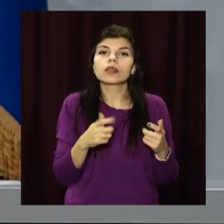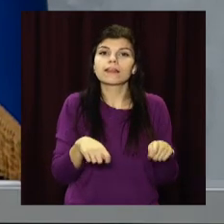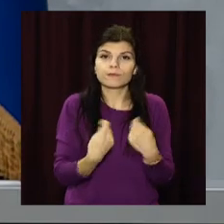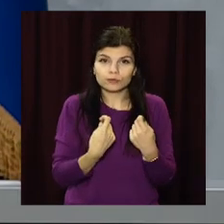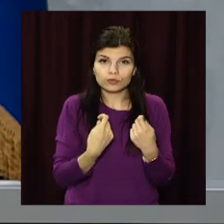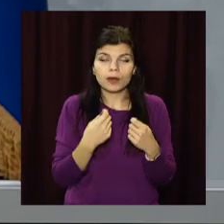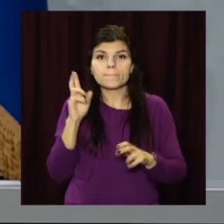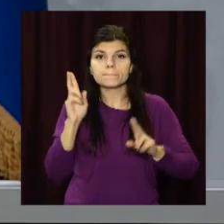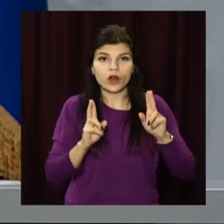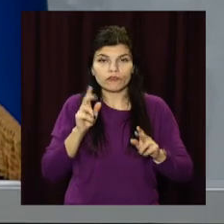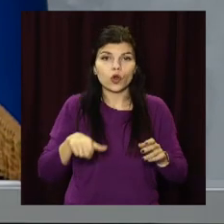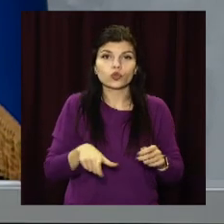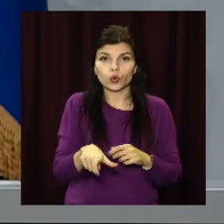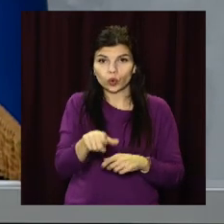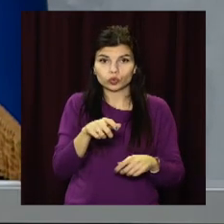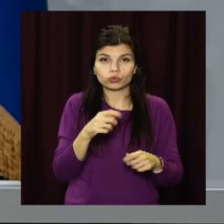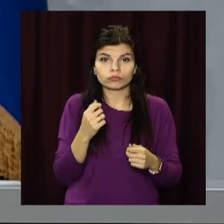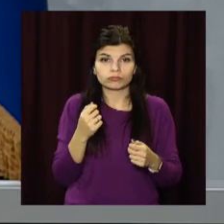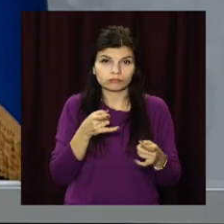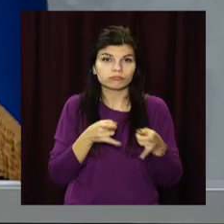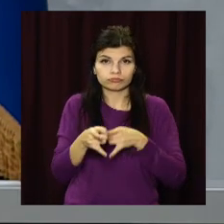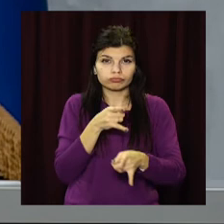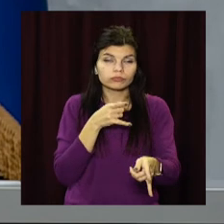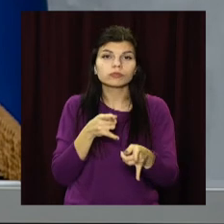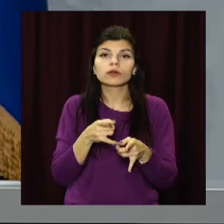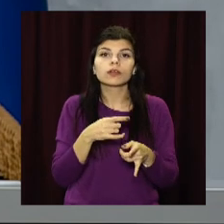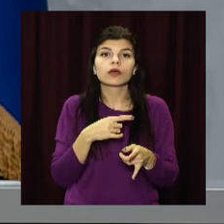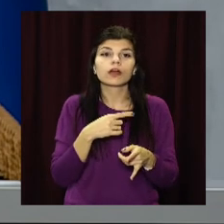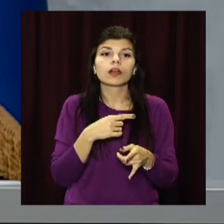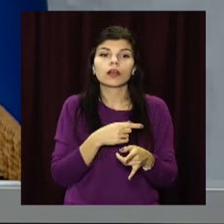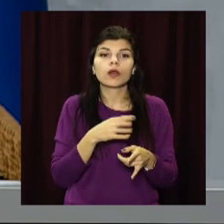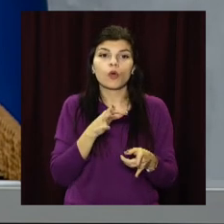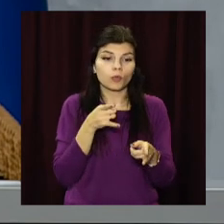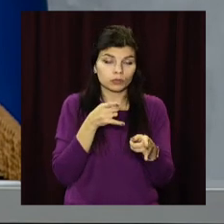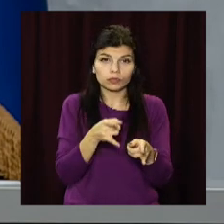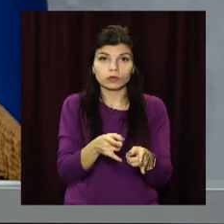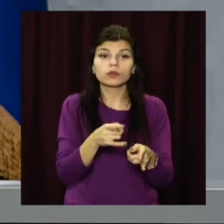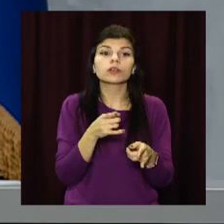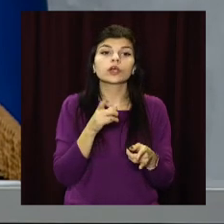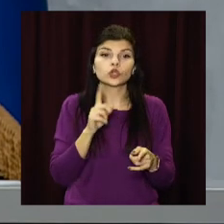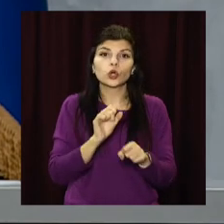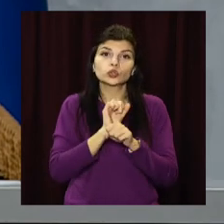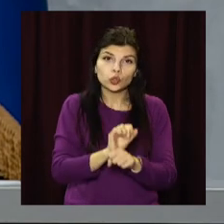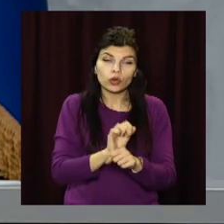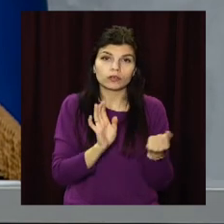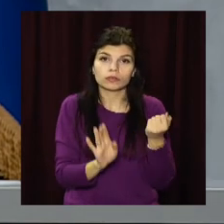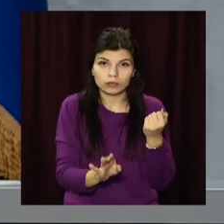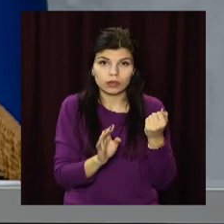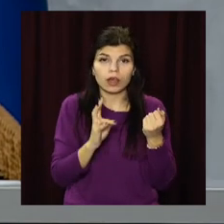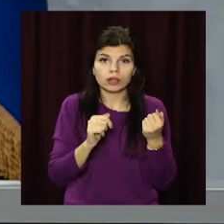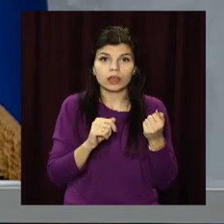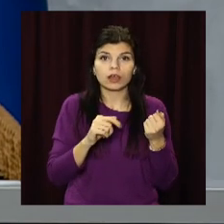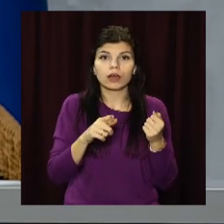порушення правил дорожнього руху, які стосуються саме проїзду та також стоянки-зупинки на